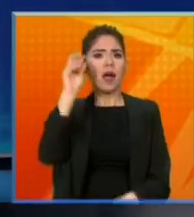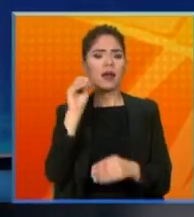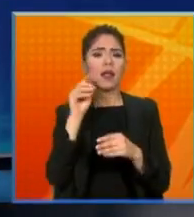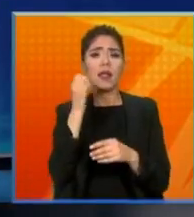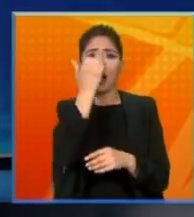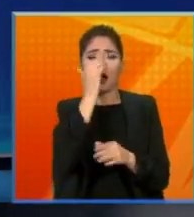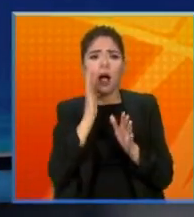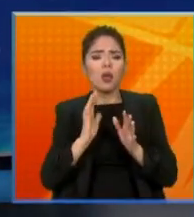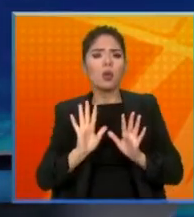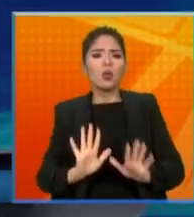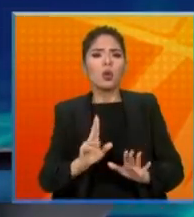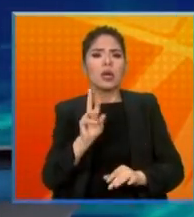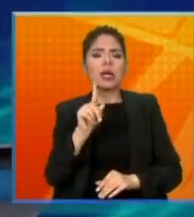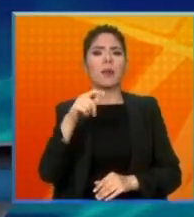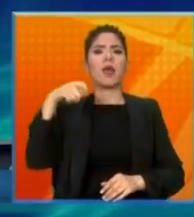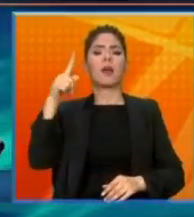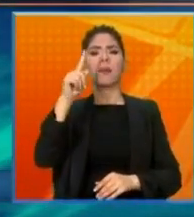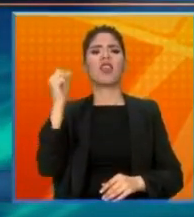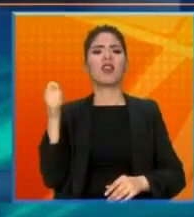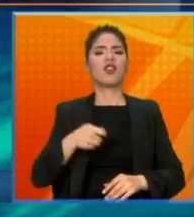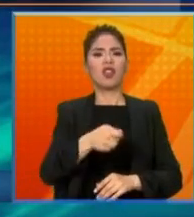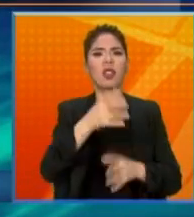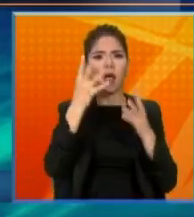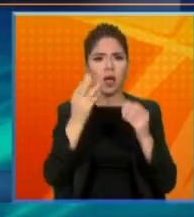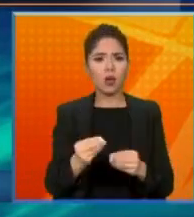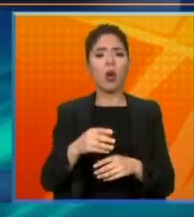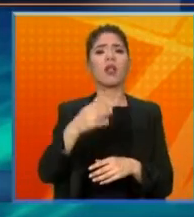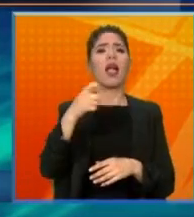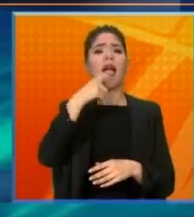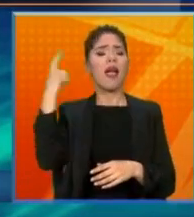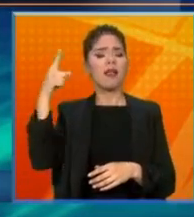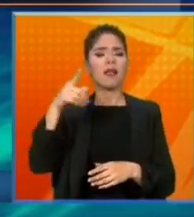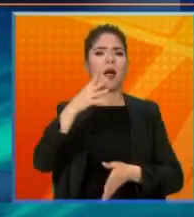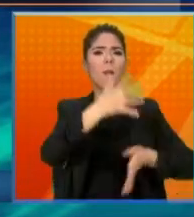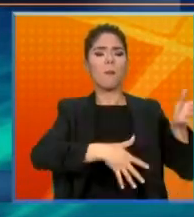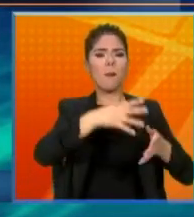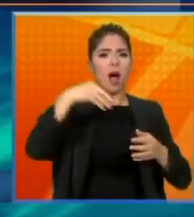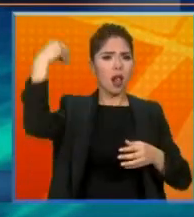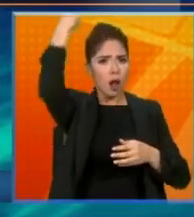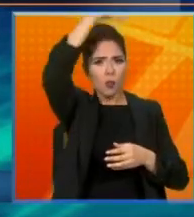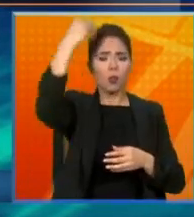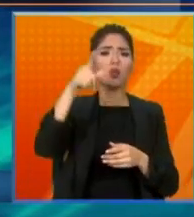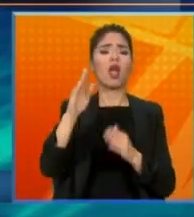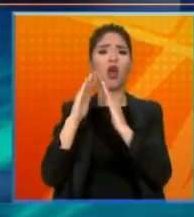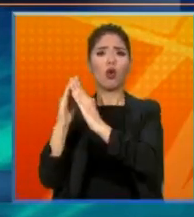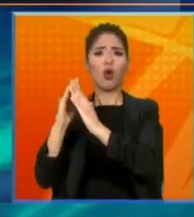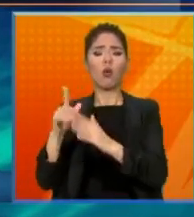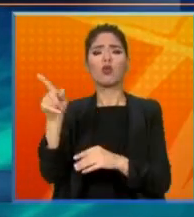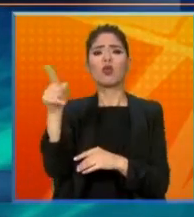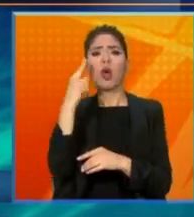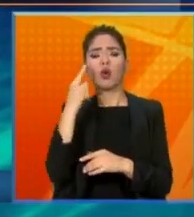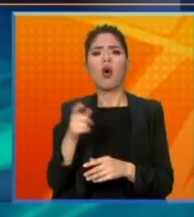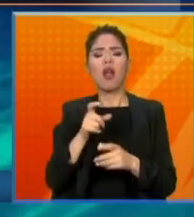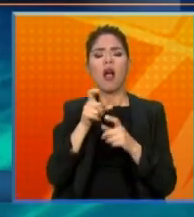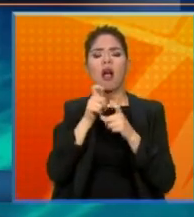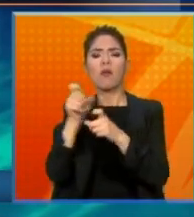Manisa kan donduran bir cinayete sahne oldu. Eski mahalle muhtarı tartıştığı komşusunun üzerine sokak ortasında kurşun